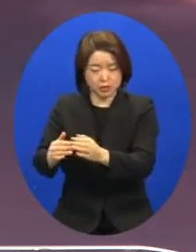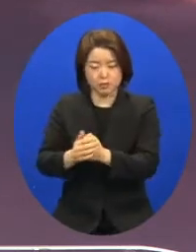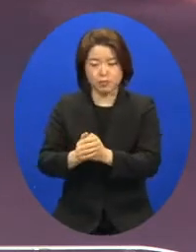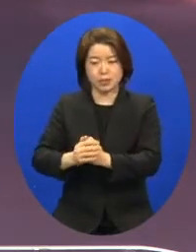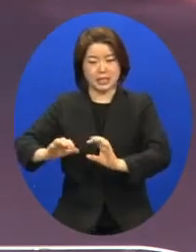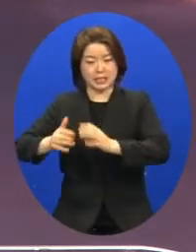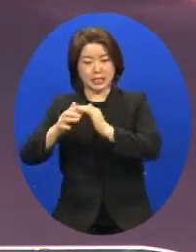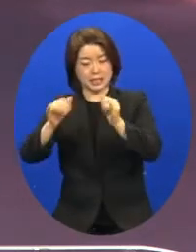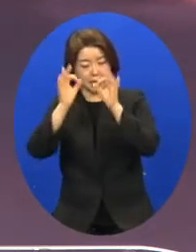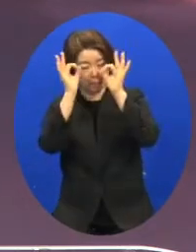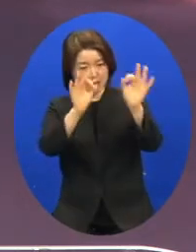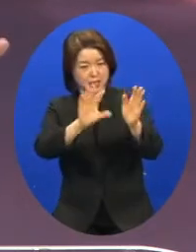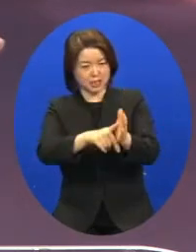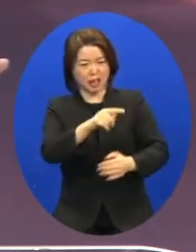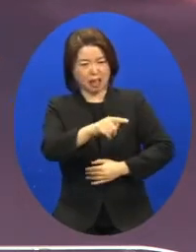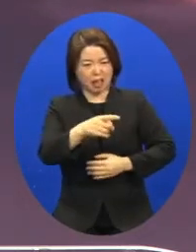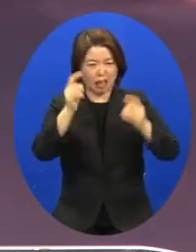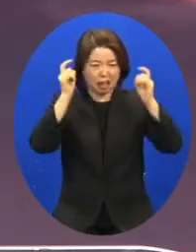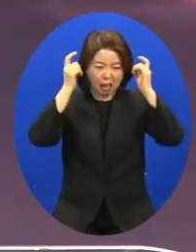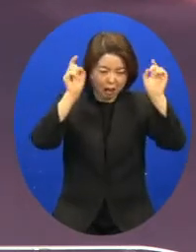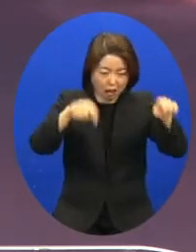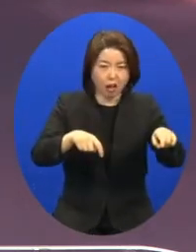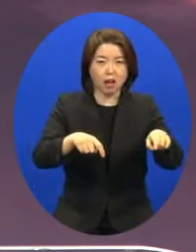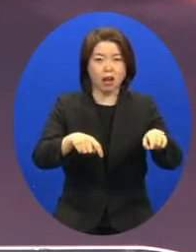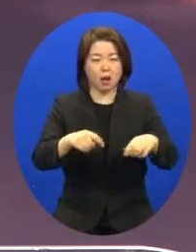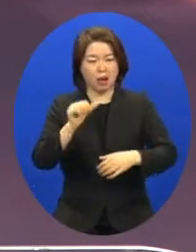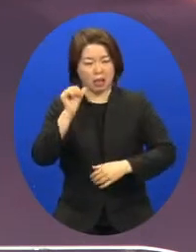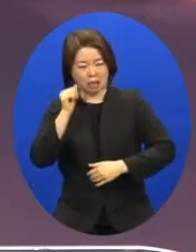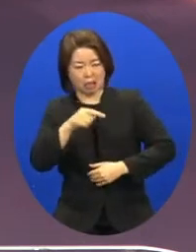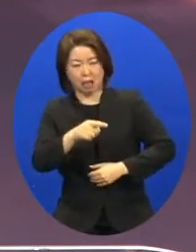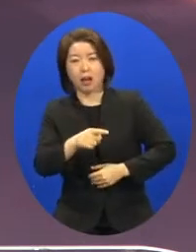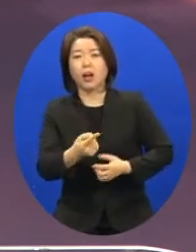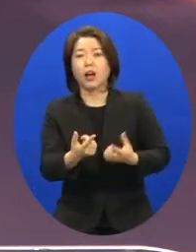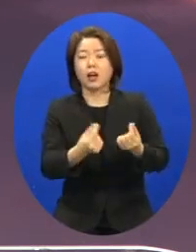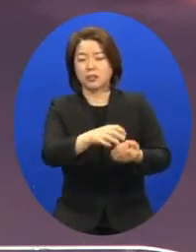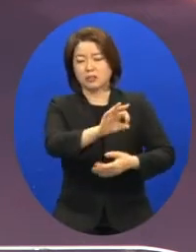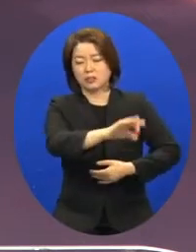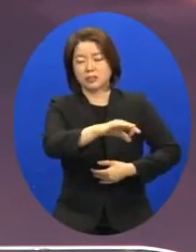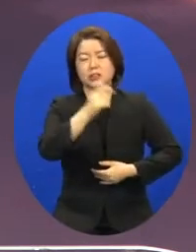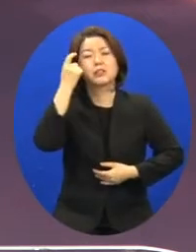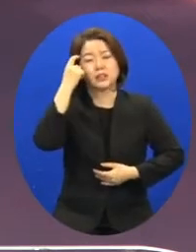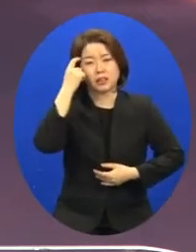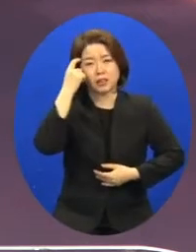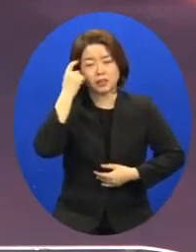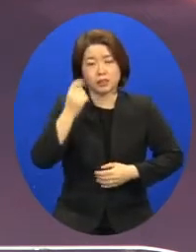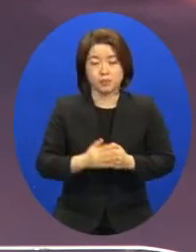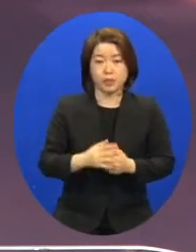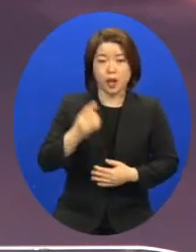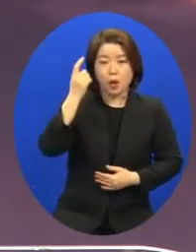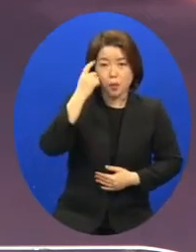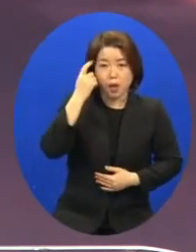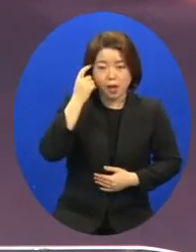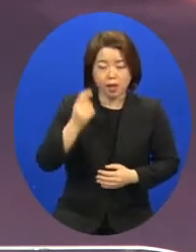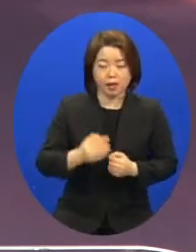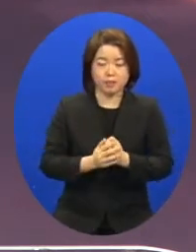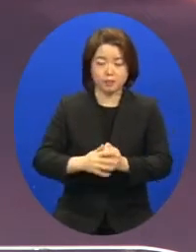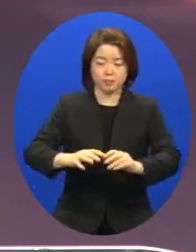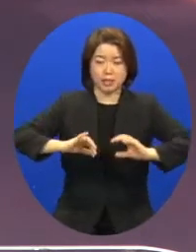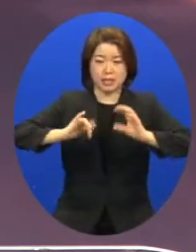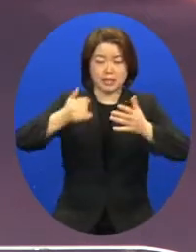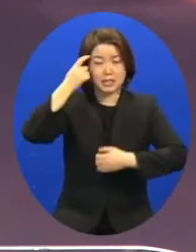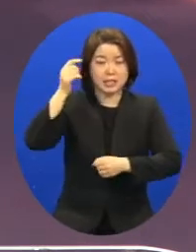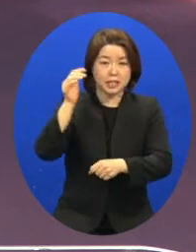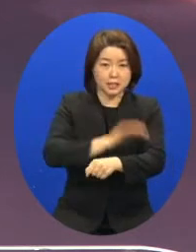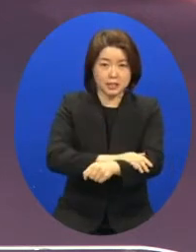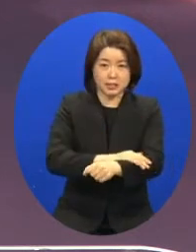당하고 어리석은 것으로 취급받는 일도 현실입니다. 왜냐하면 세상의